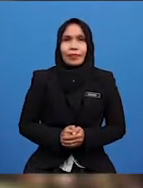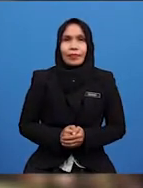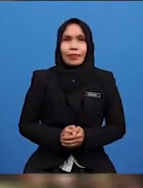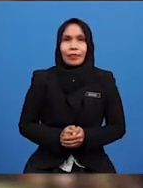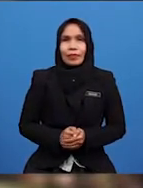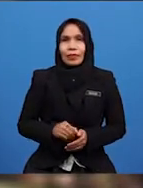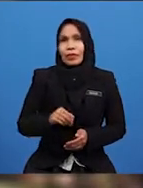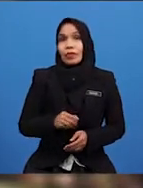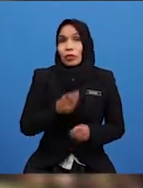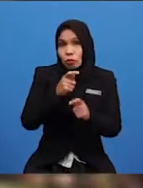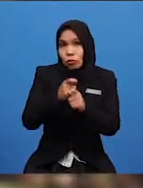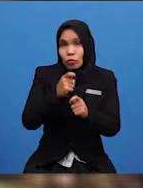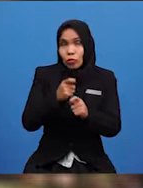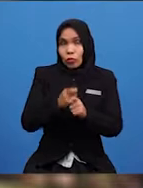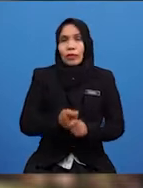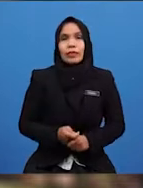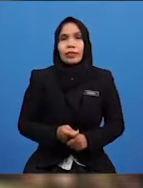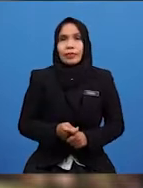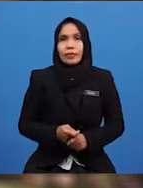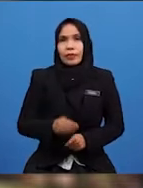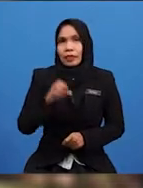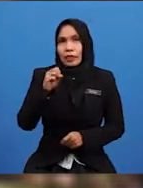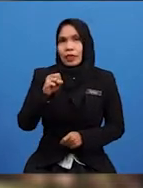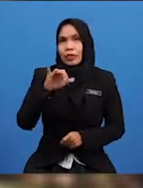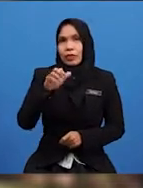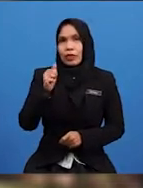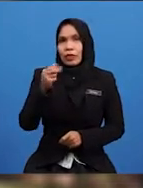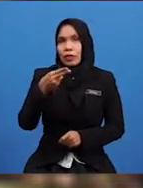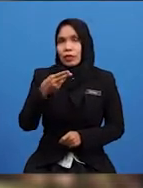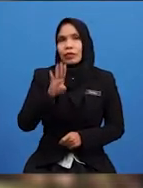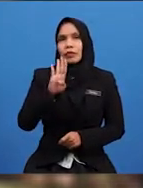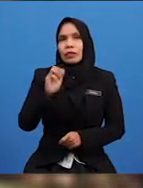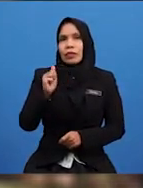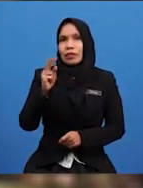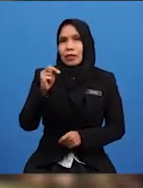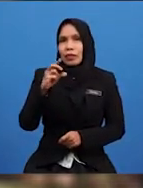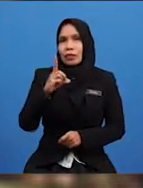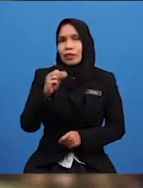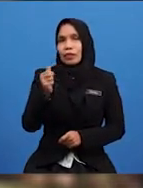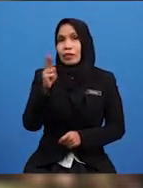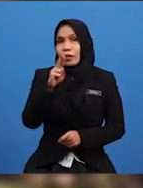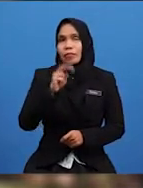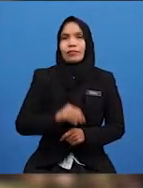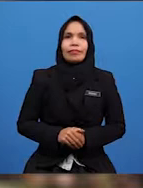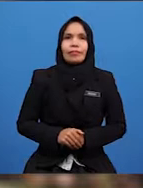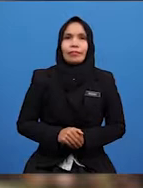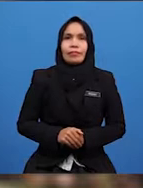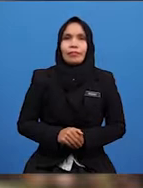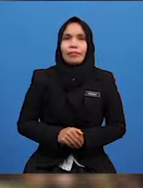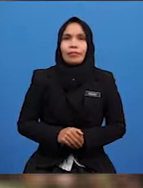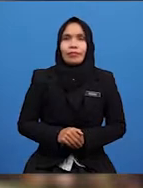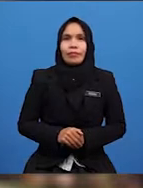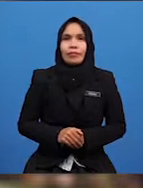Syah Bandar merupakan seorang pegawai yang mahir dan berpengalaman serta memainkan peranan penting